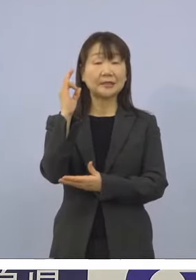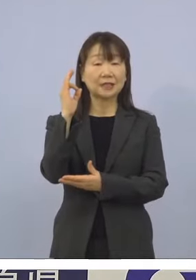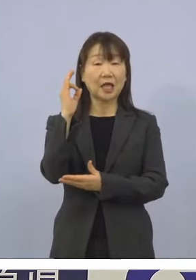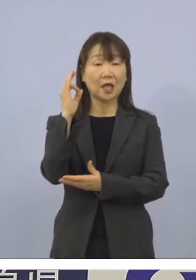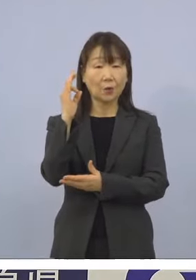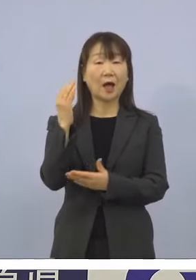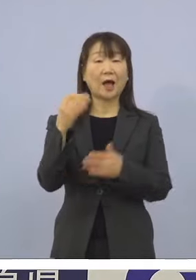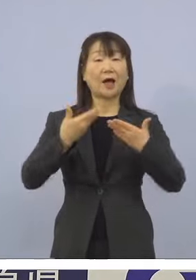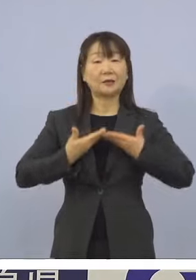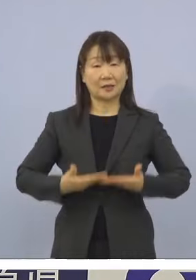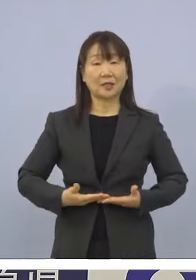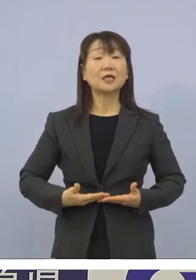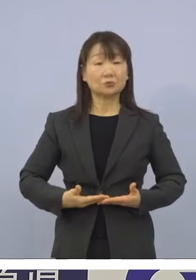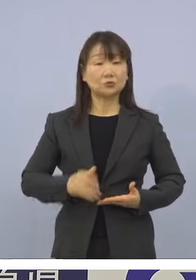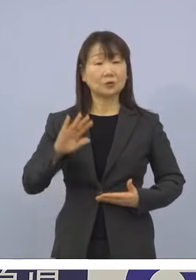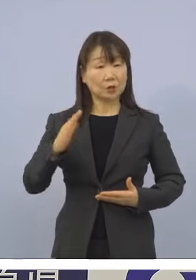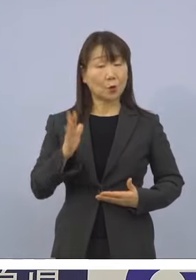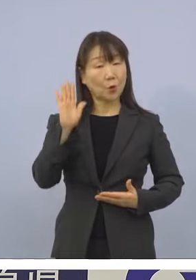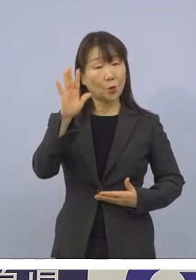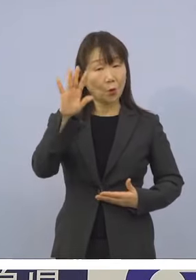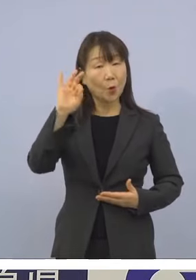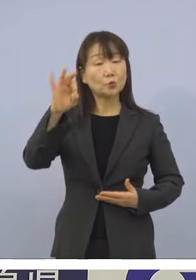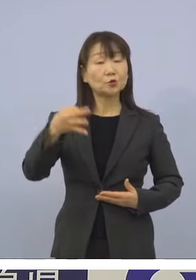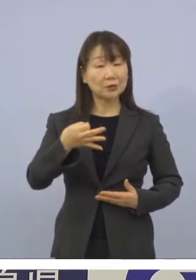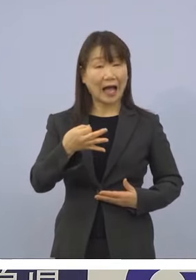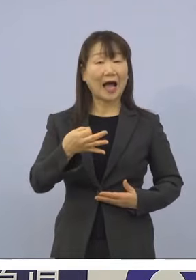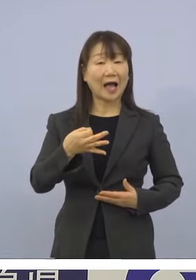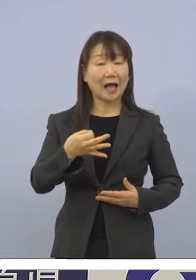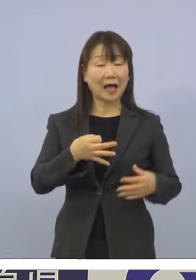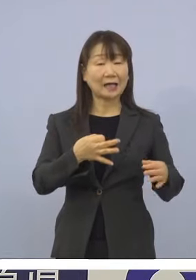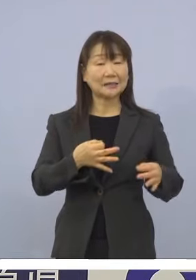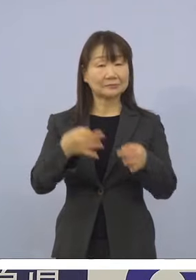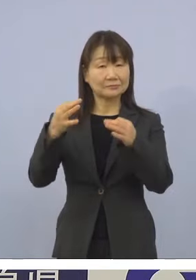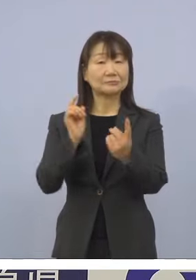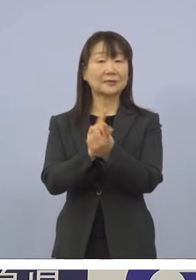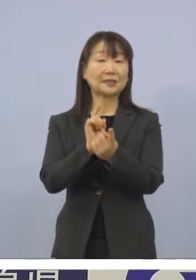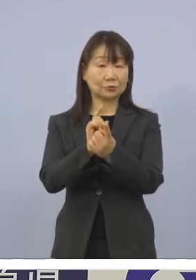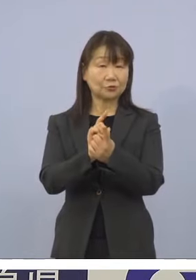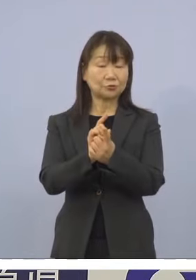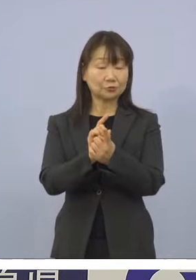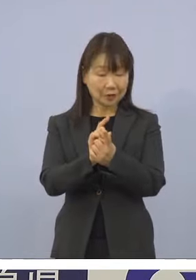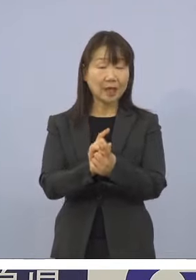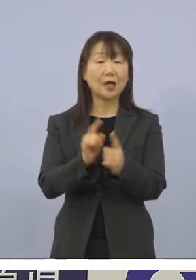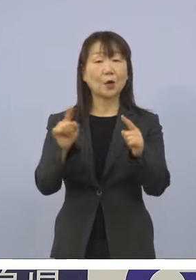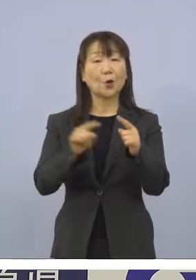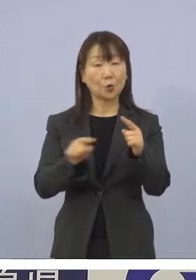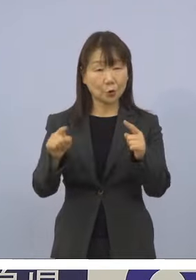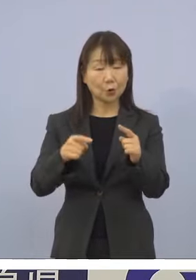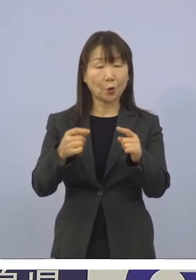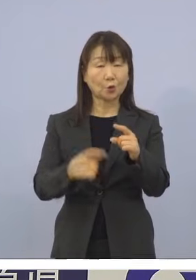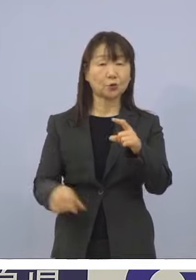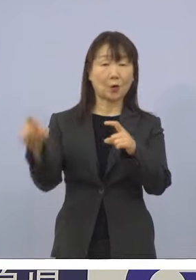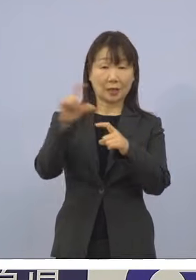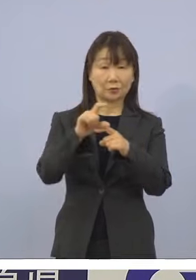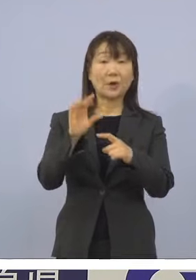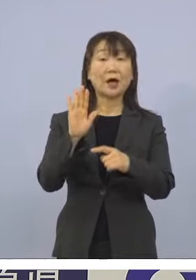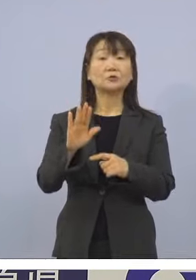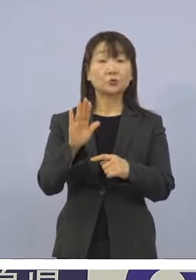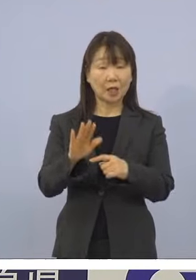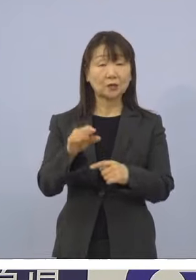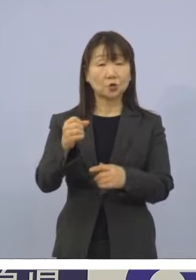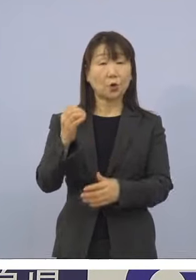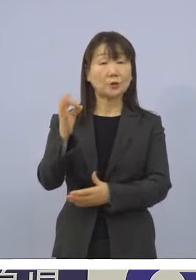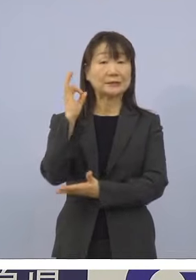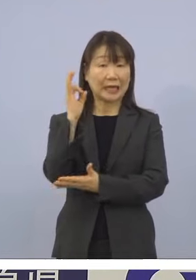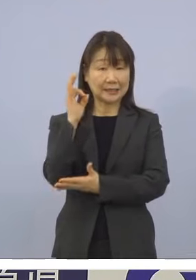ありますが、まあ、今後その物価対策などで、まあ、公共事業の、まあ、事業費の増額なども見込まれます。その中で今後その財源を適切に確